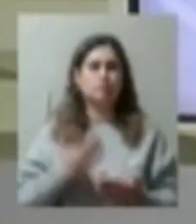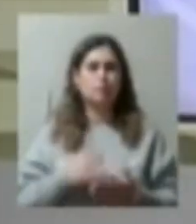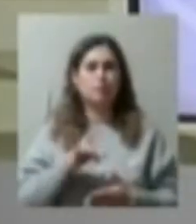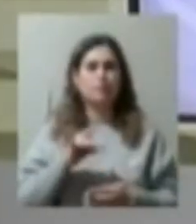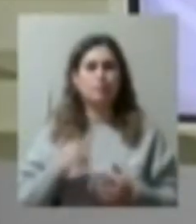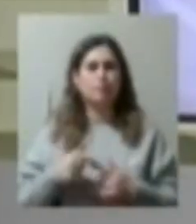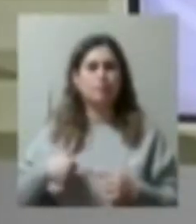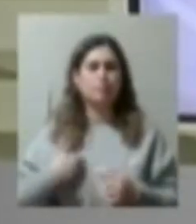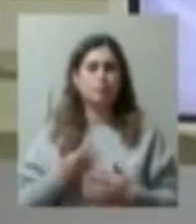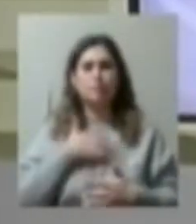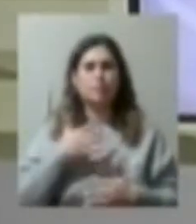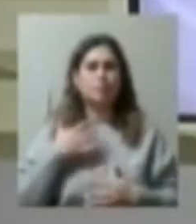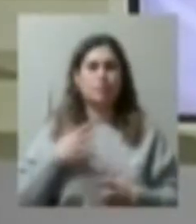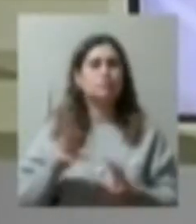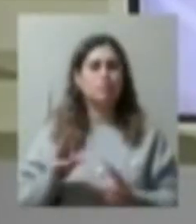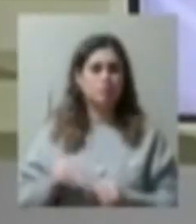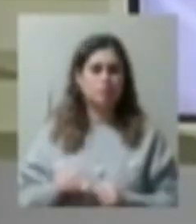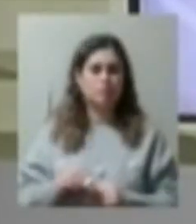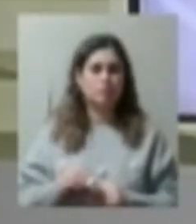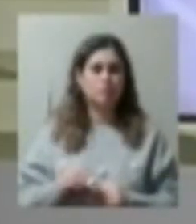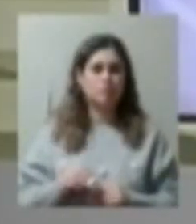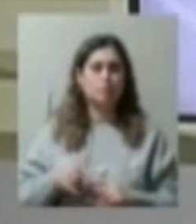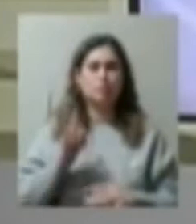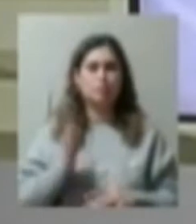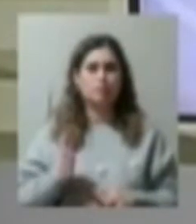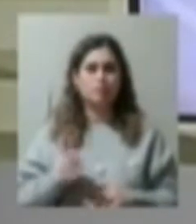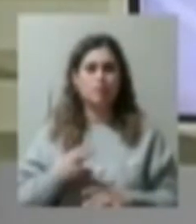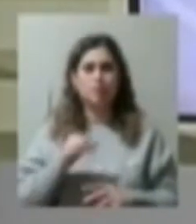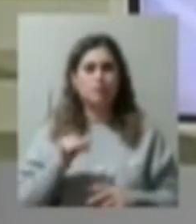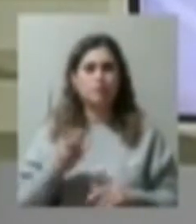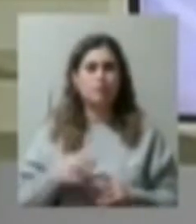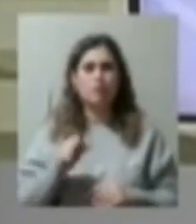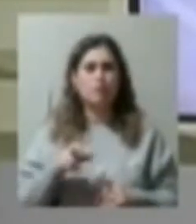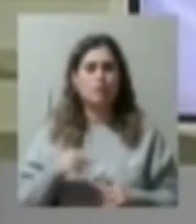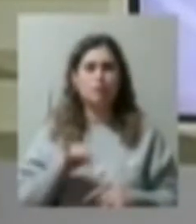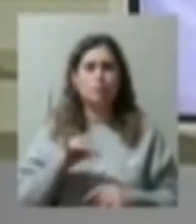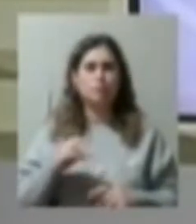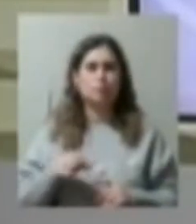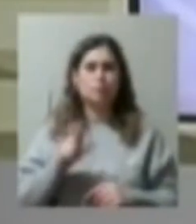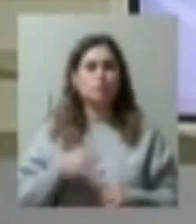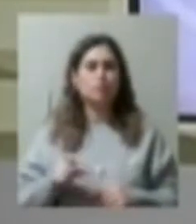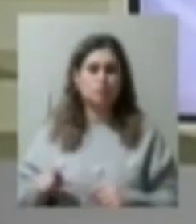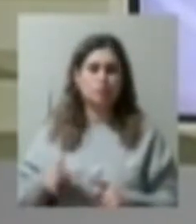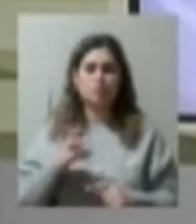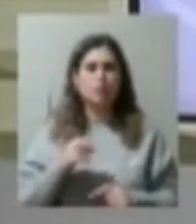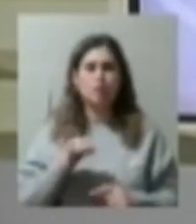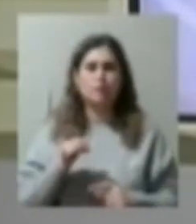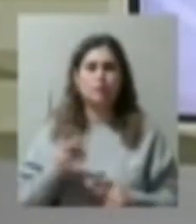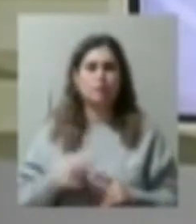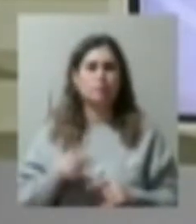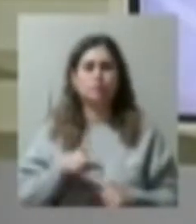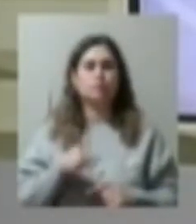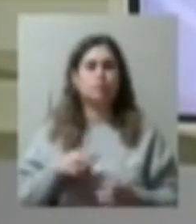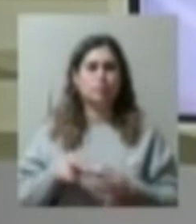хочу багатьох заспокоїти. Буде ліквідація, але юридичної особи. Це не ліквідація, то що люди підуть